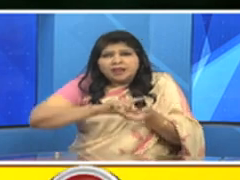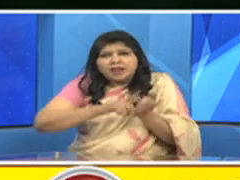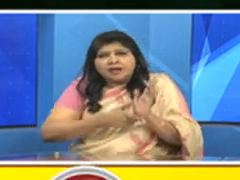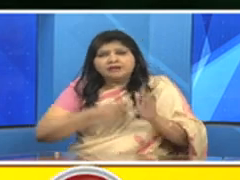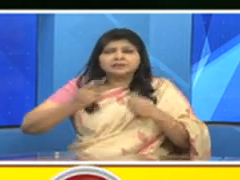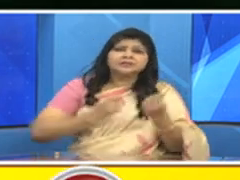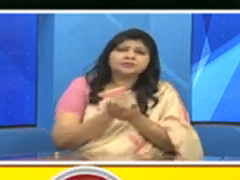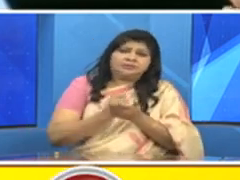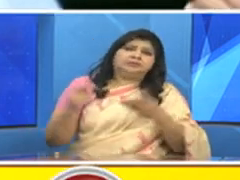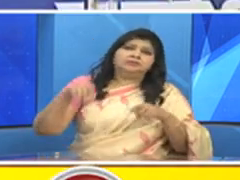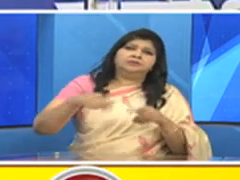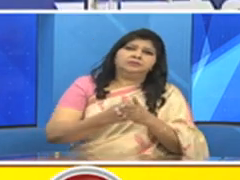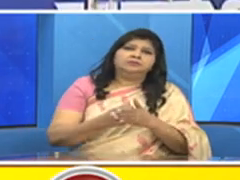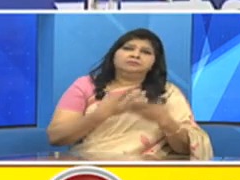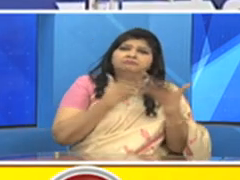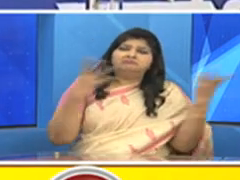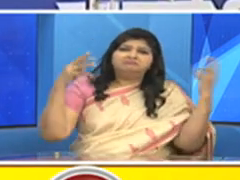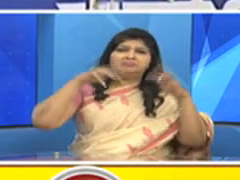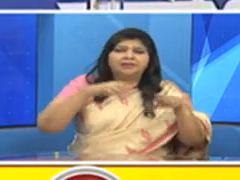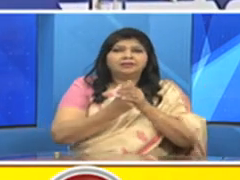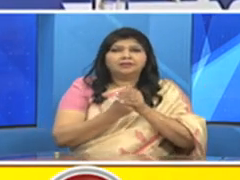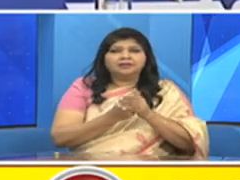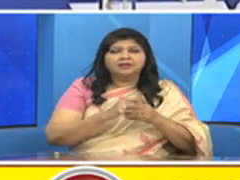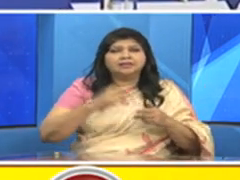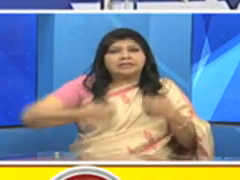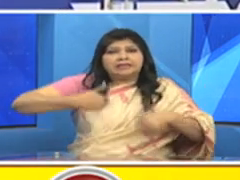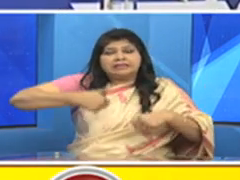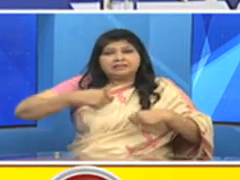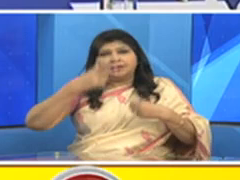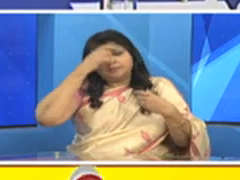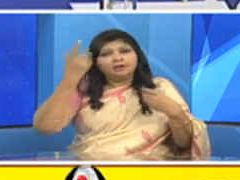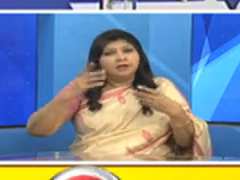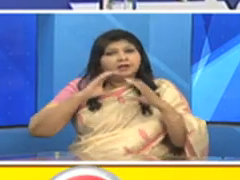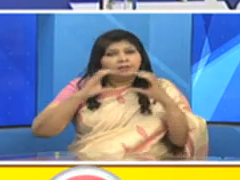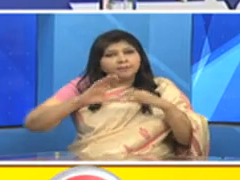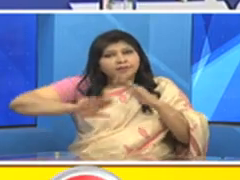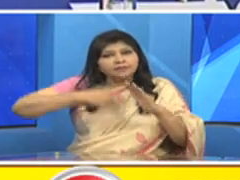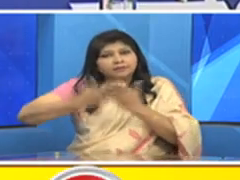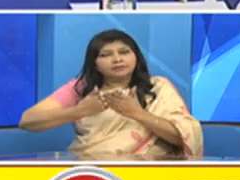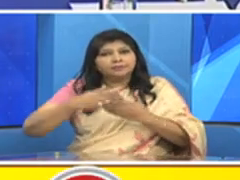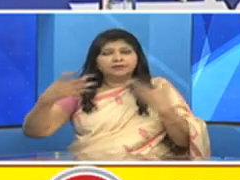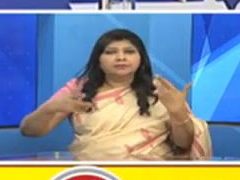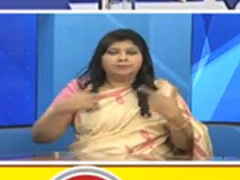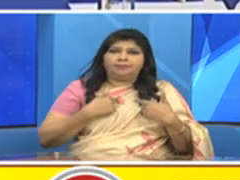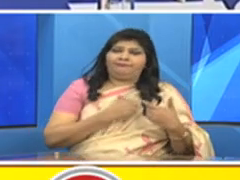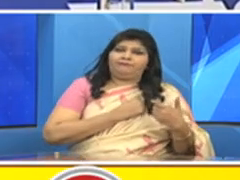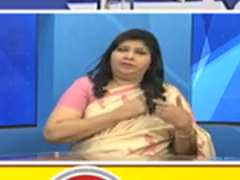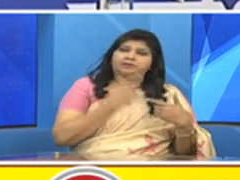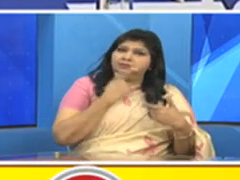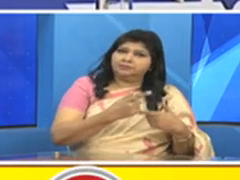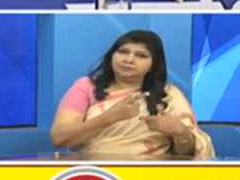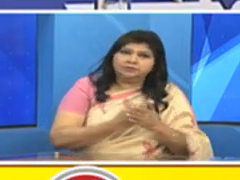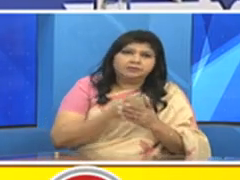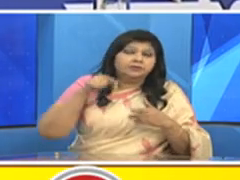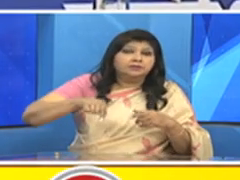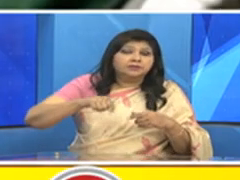में जुटे होंगे। देश के करोड़ों विद्यार्थी साथियों के साथ परीक्षा पे चर्चा के अनुभव के बाद मैं विश्वास के साथ कह सकता हूं कि